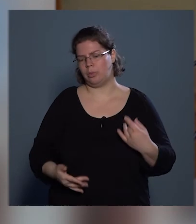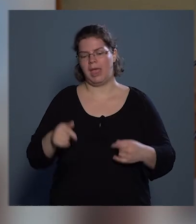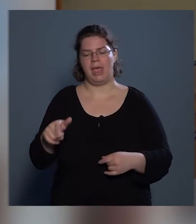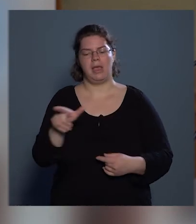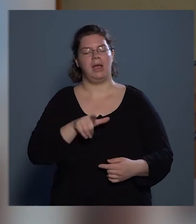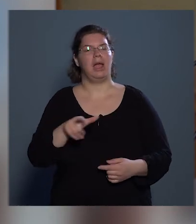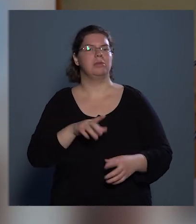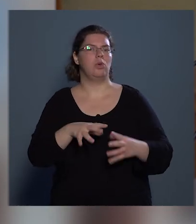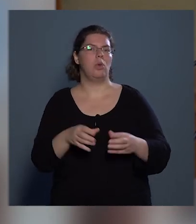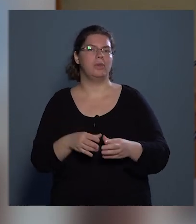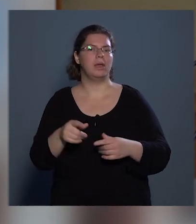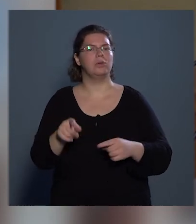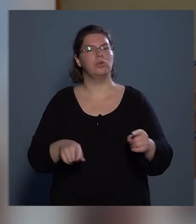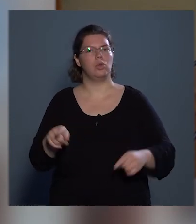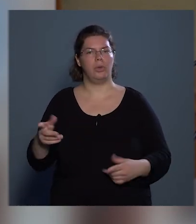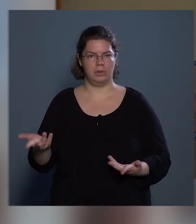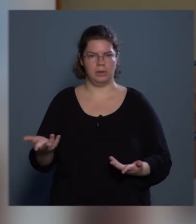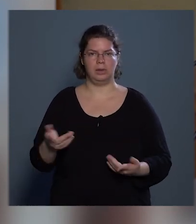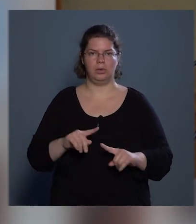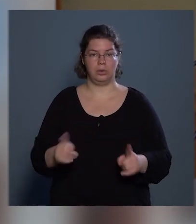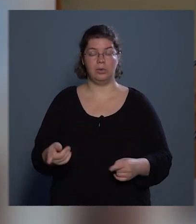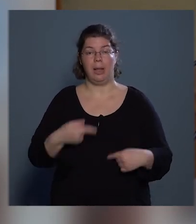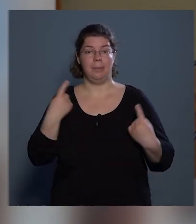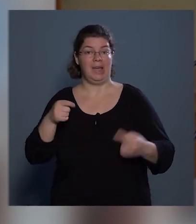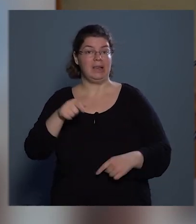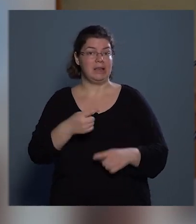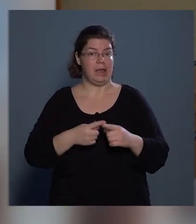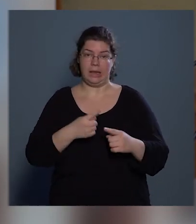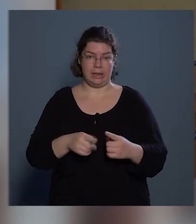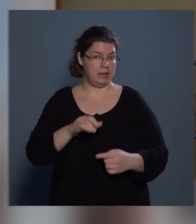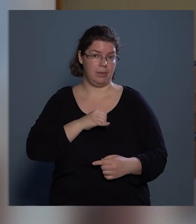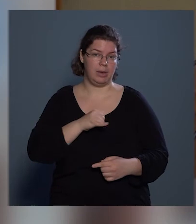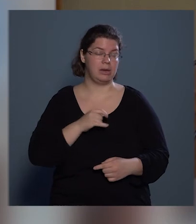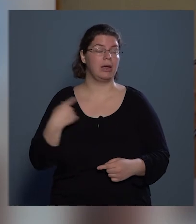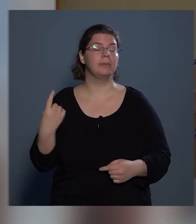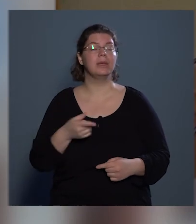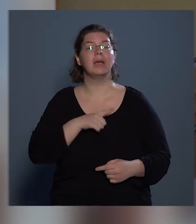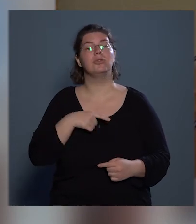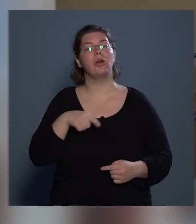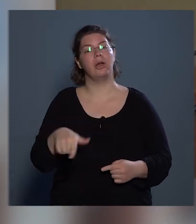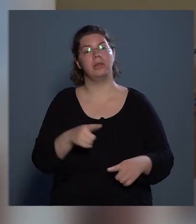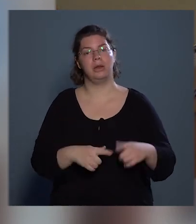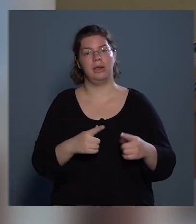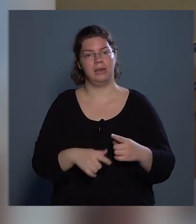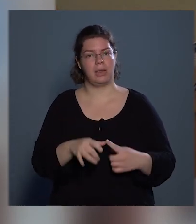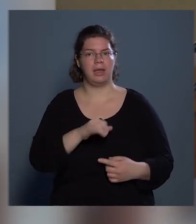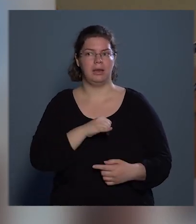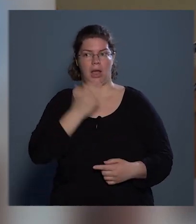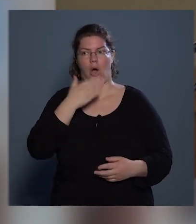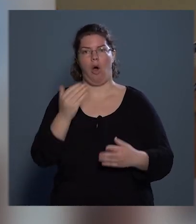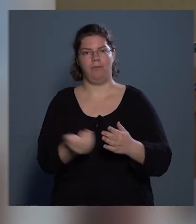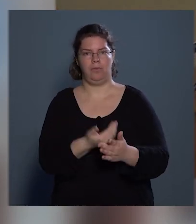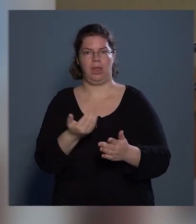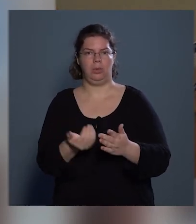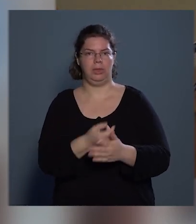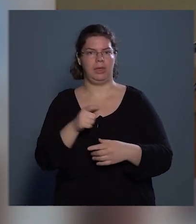közti különbség, tehát minket az a része nem érdekel, minket csak az a része érdekel, hogyha felújítják az